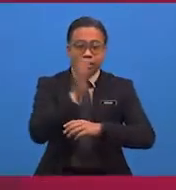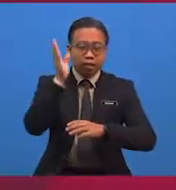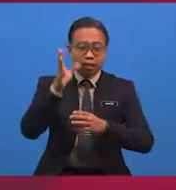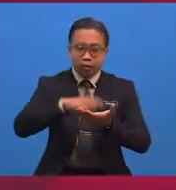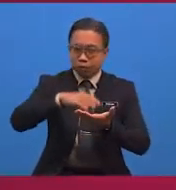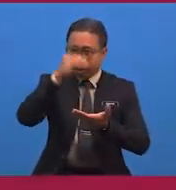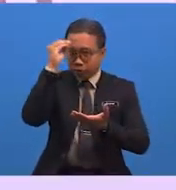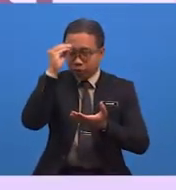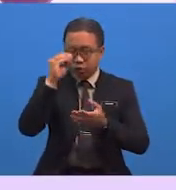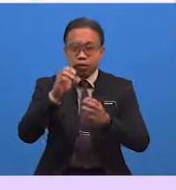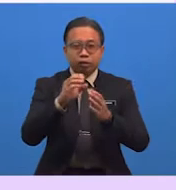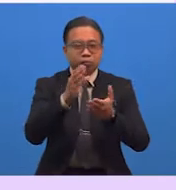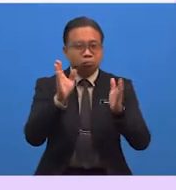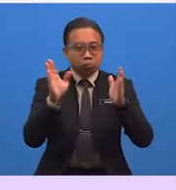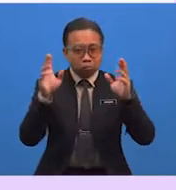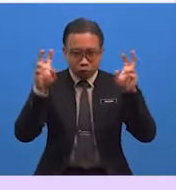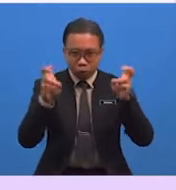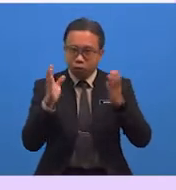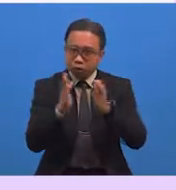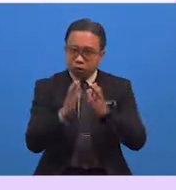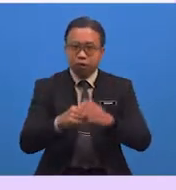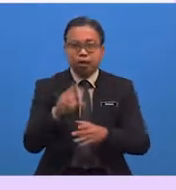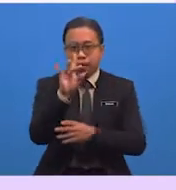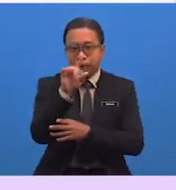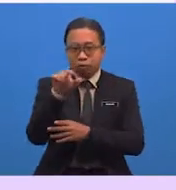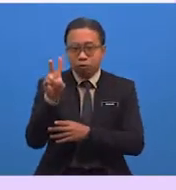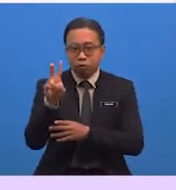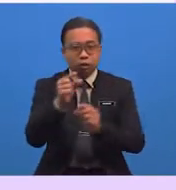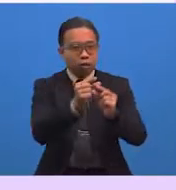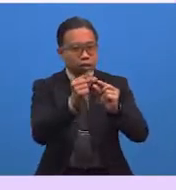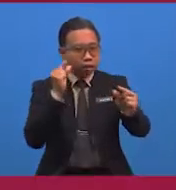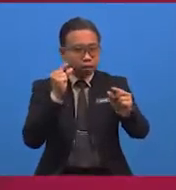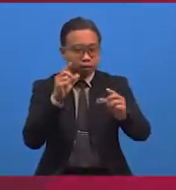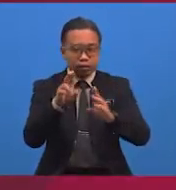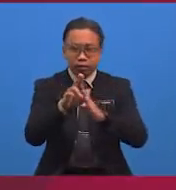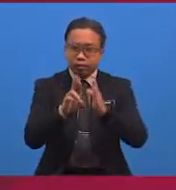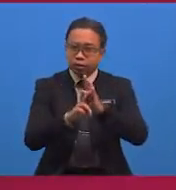meneroka subtopik 8.2 iaitu garis bersilang.